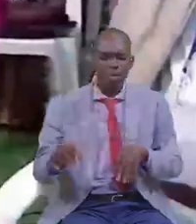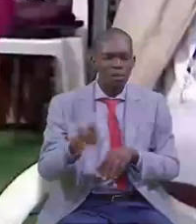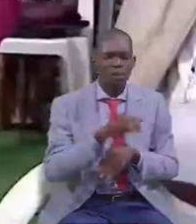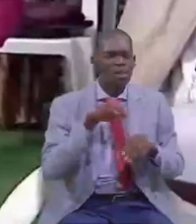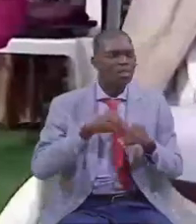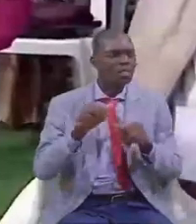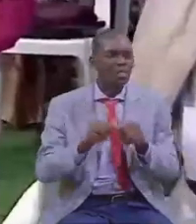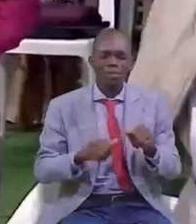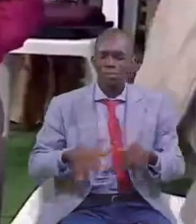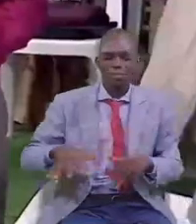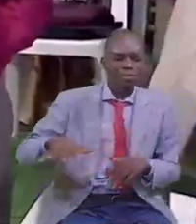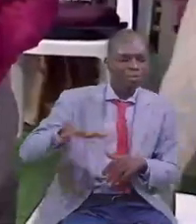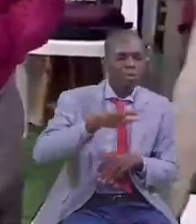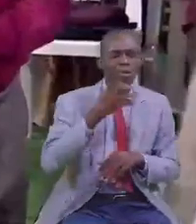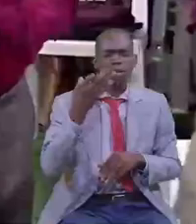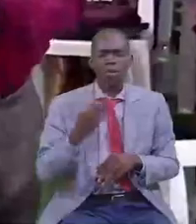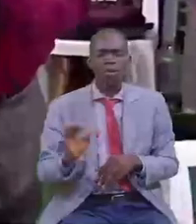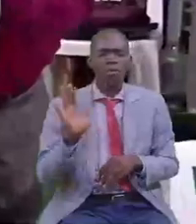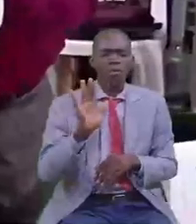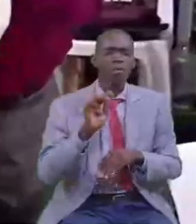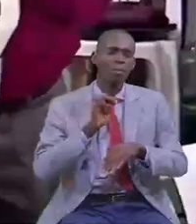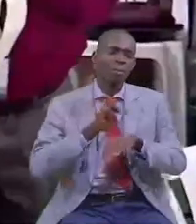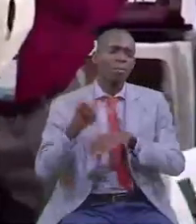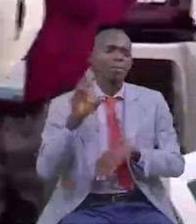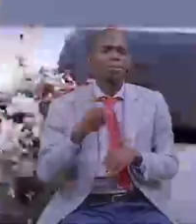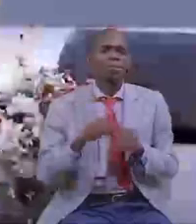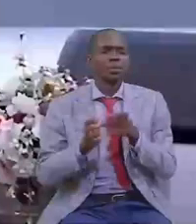Et bénis-les dans tous les domaines du ministère.